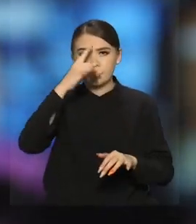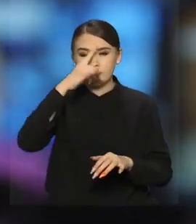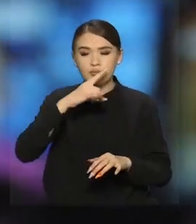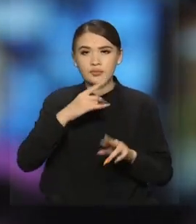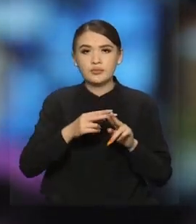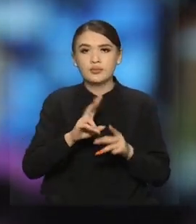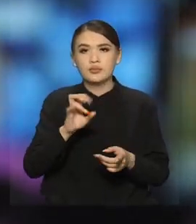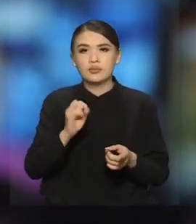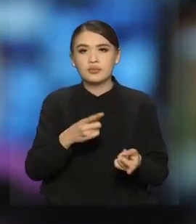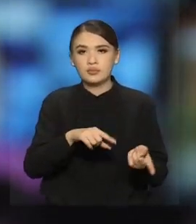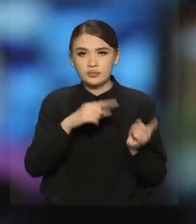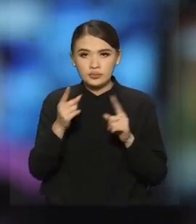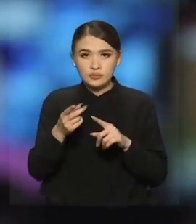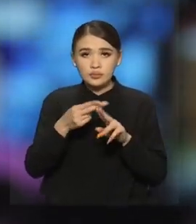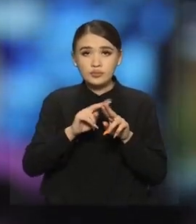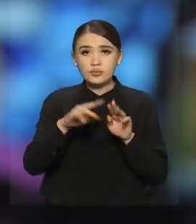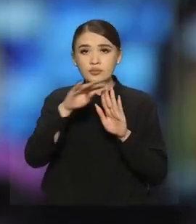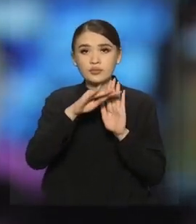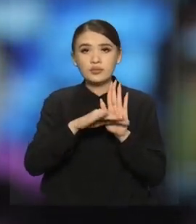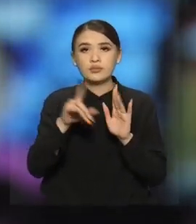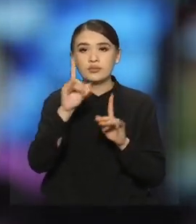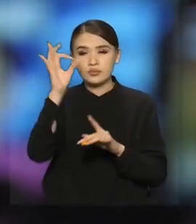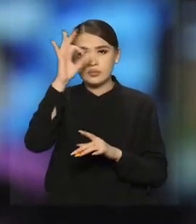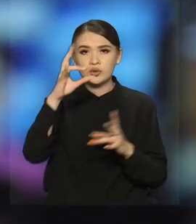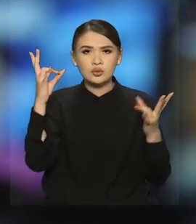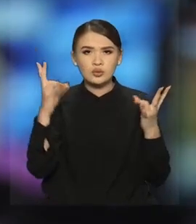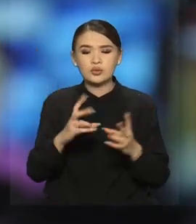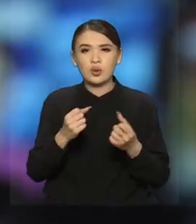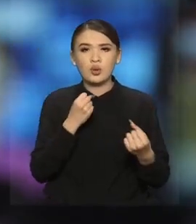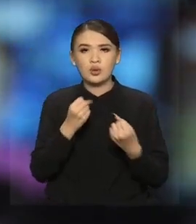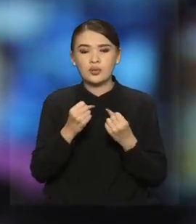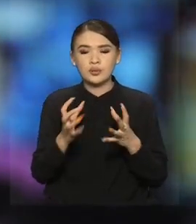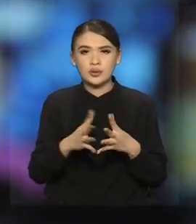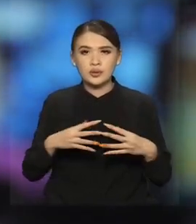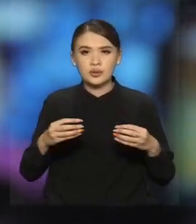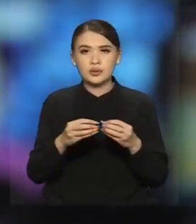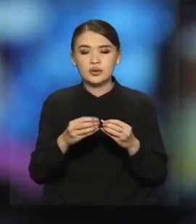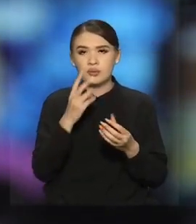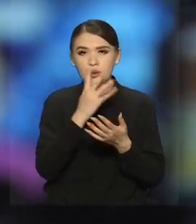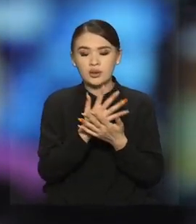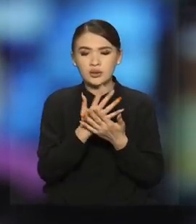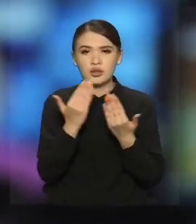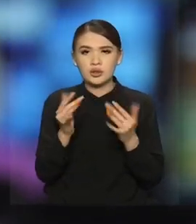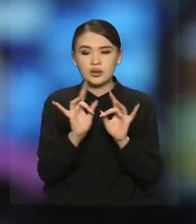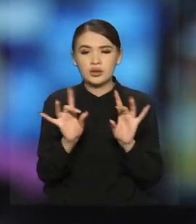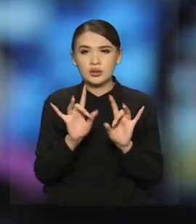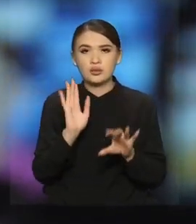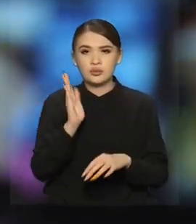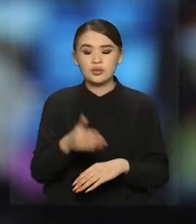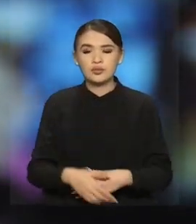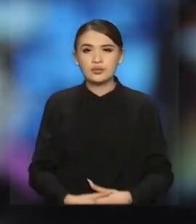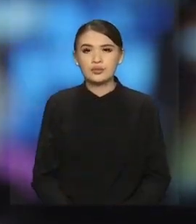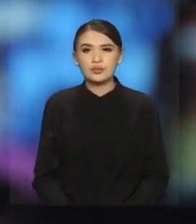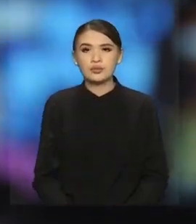приводят нас бюро по статистике о том что необходимо для укрепления статуса семьи Мой коллега Марк брюшко